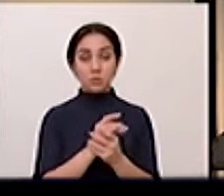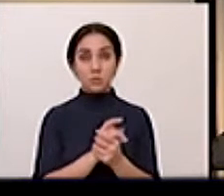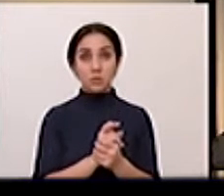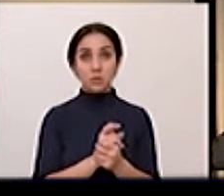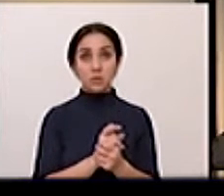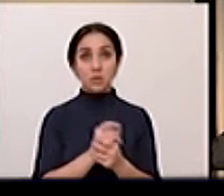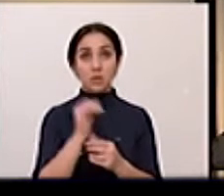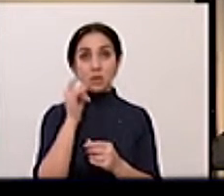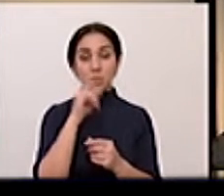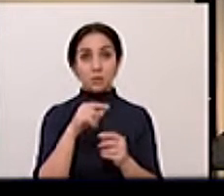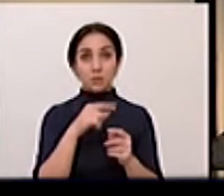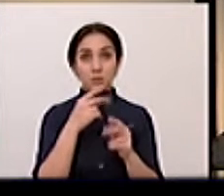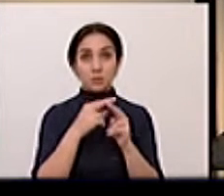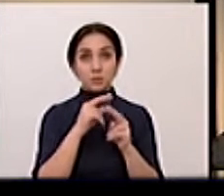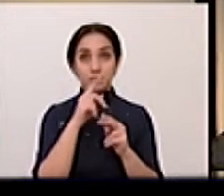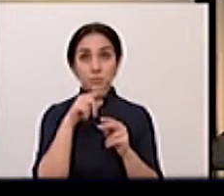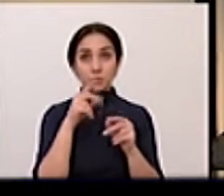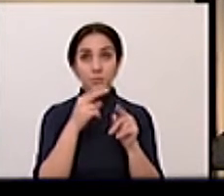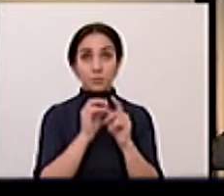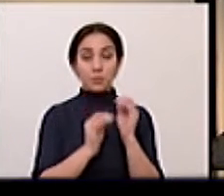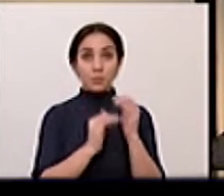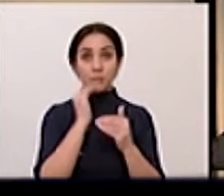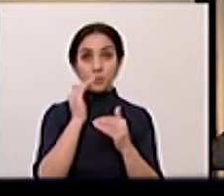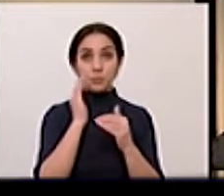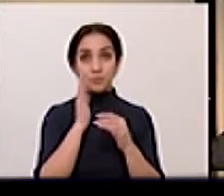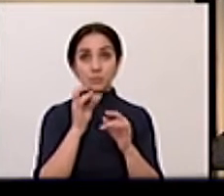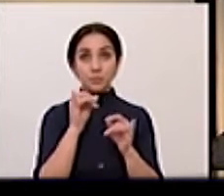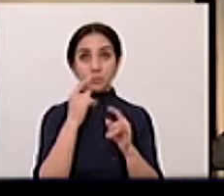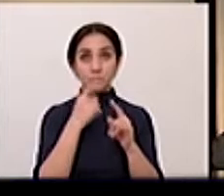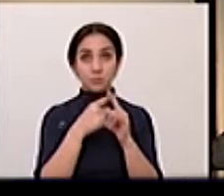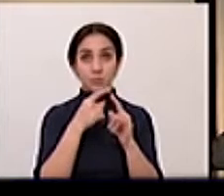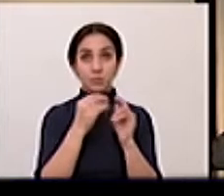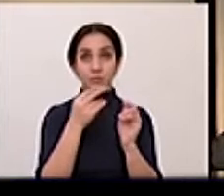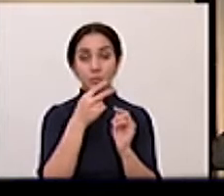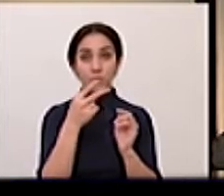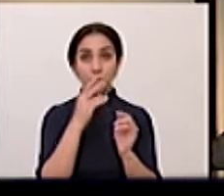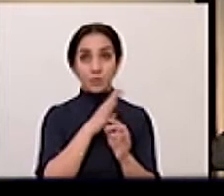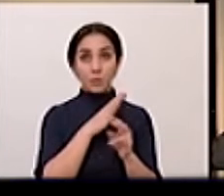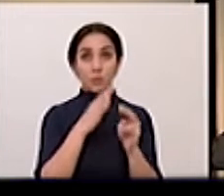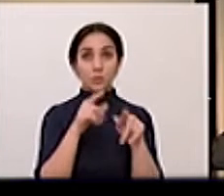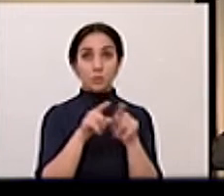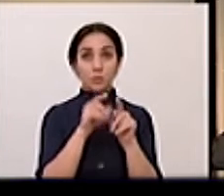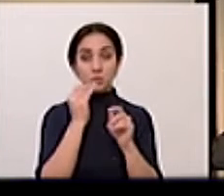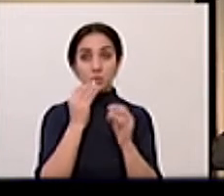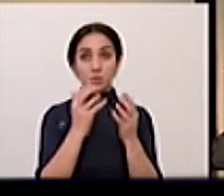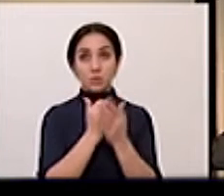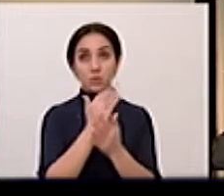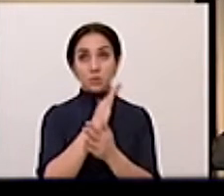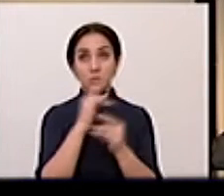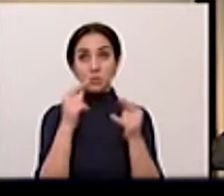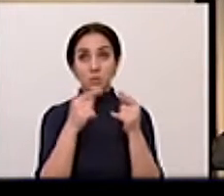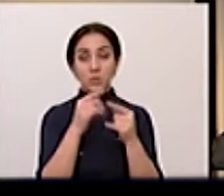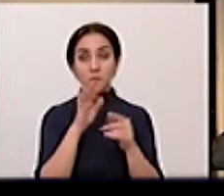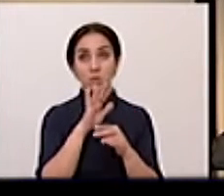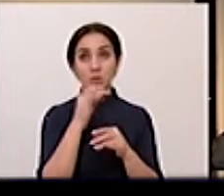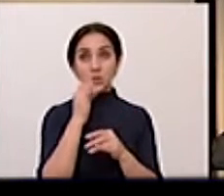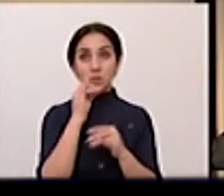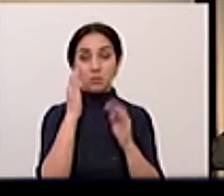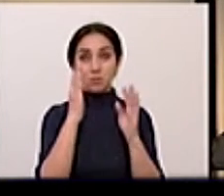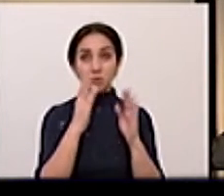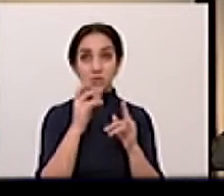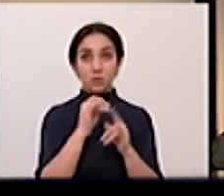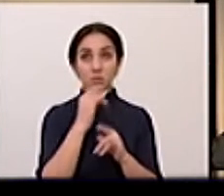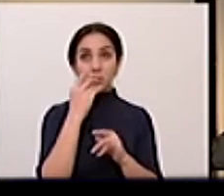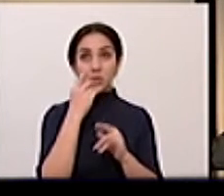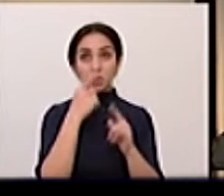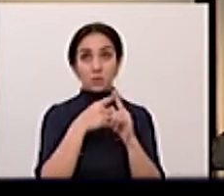Demak, ilzosda x ni kvadratga oshirsak x ga teng bo'ldi. So'ng uni aniqmas integrali x kvadrat taqsim